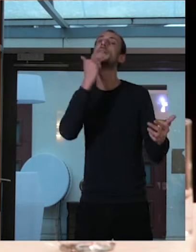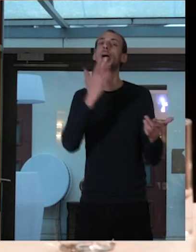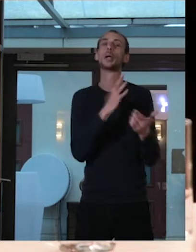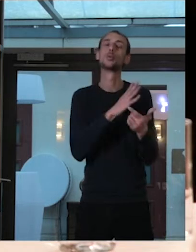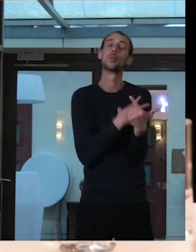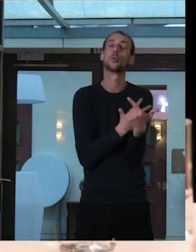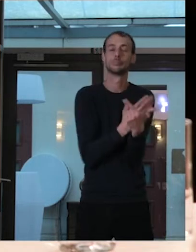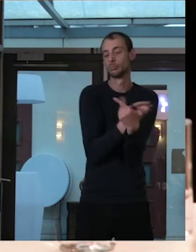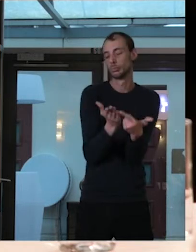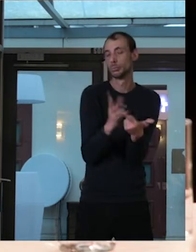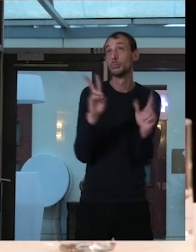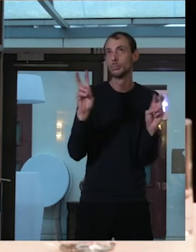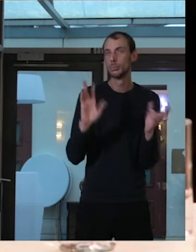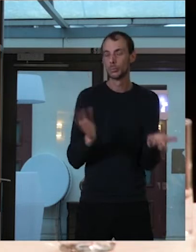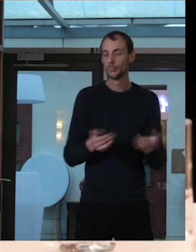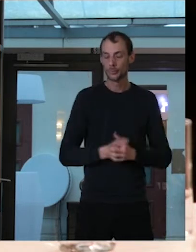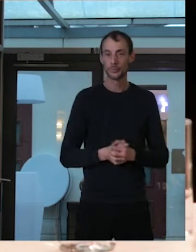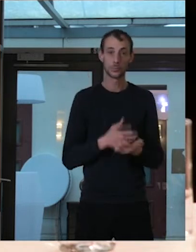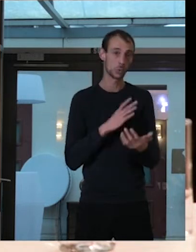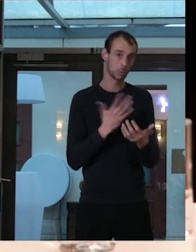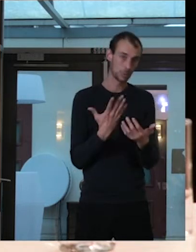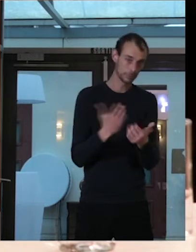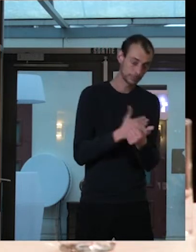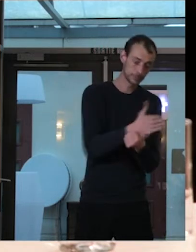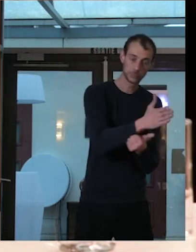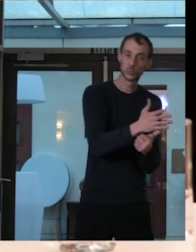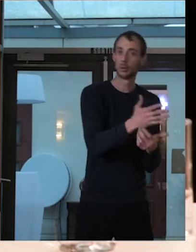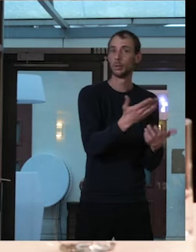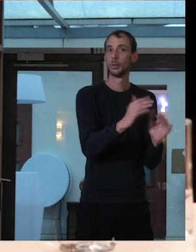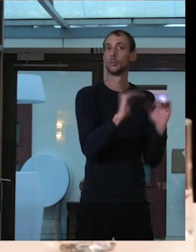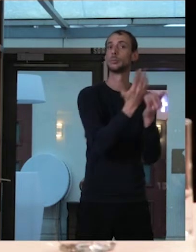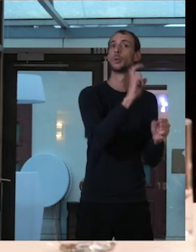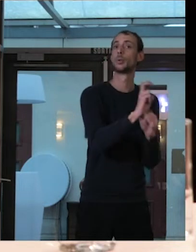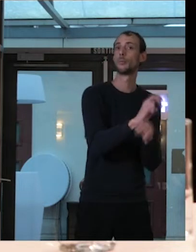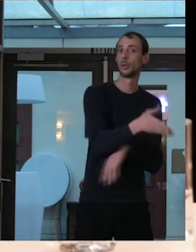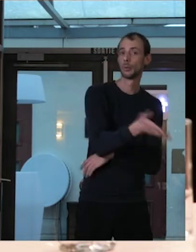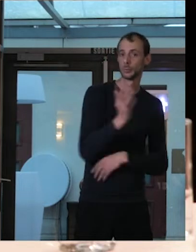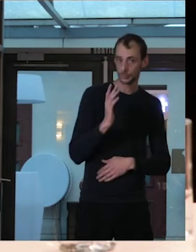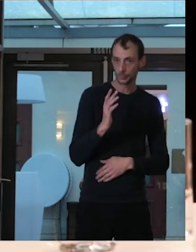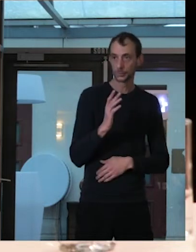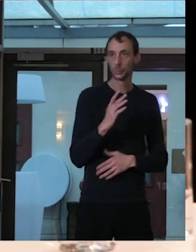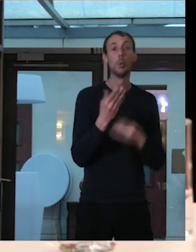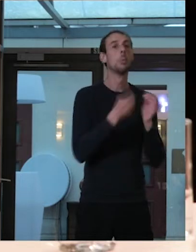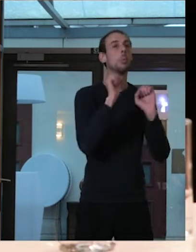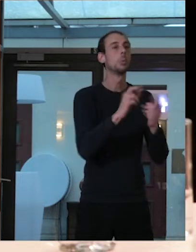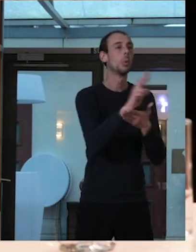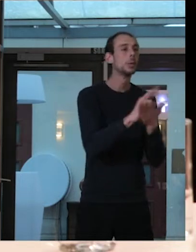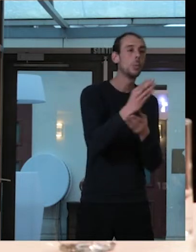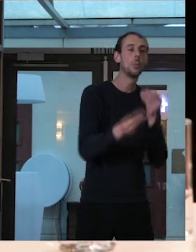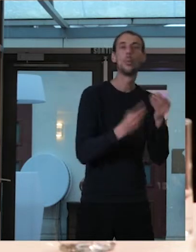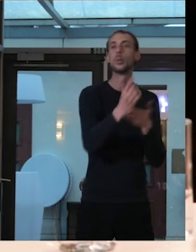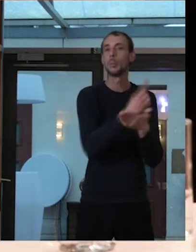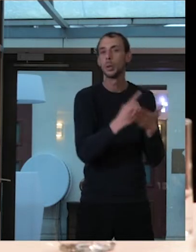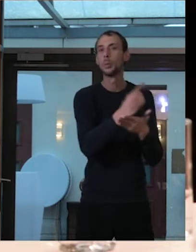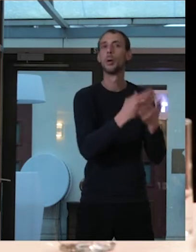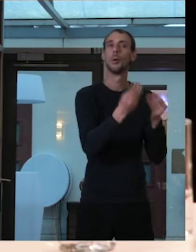guillemets. Il y a le cursus par les conservatoires, donc soit conservatoires régionaux ou départementaux, et